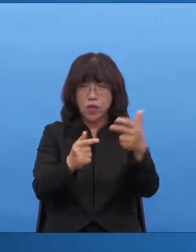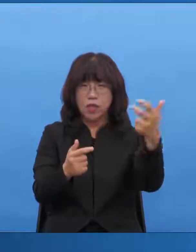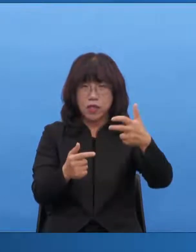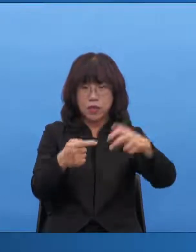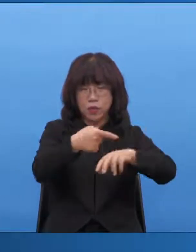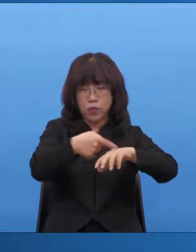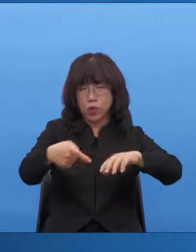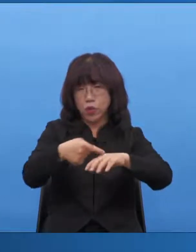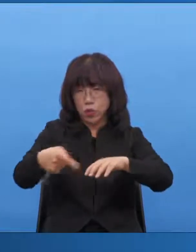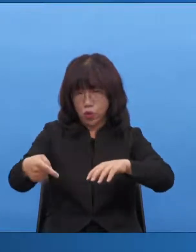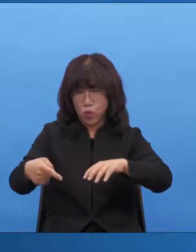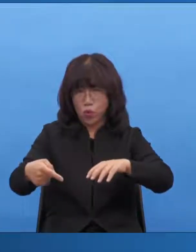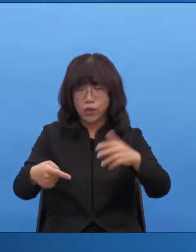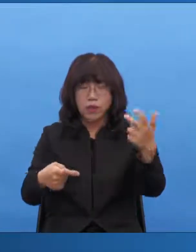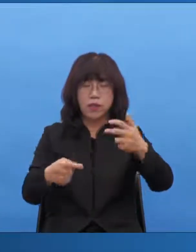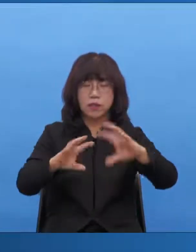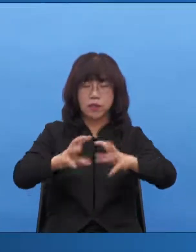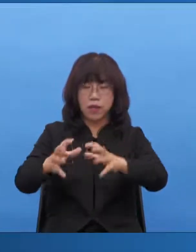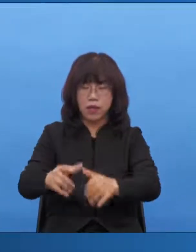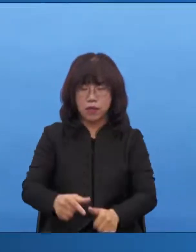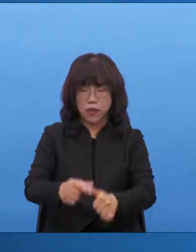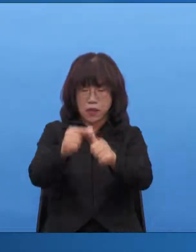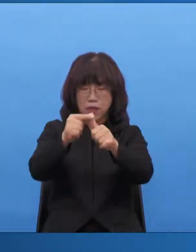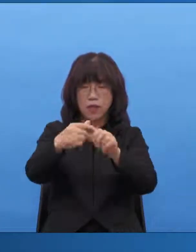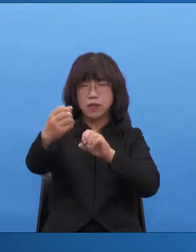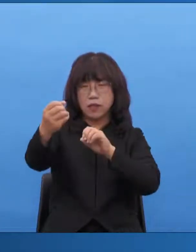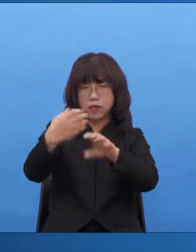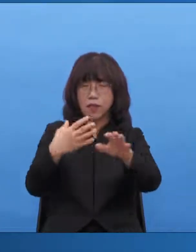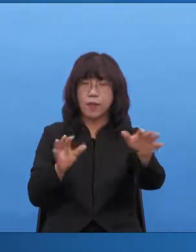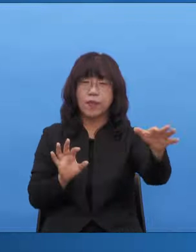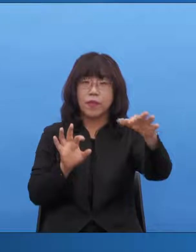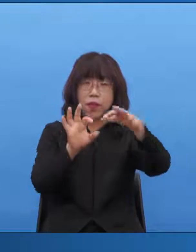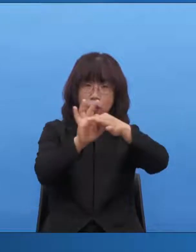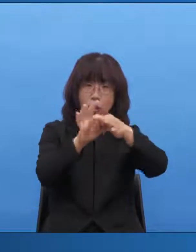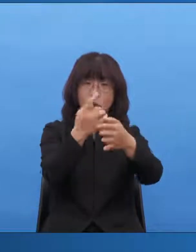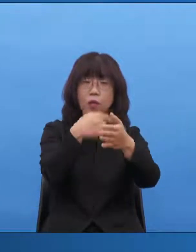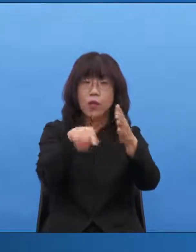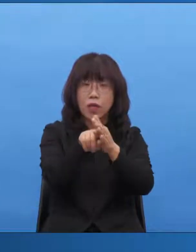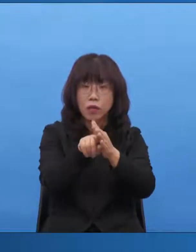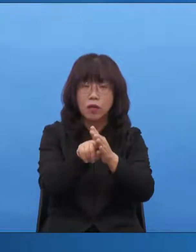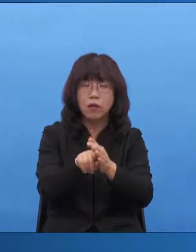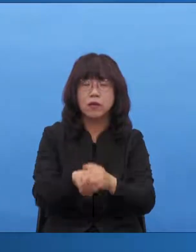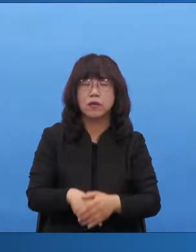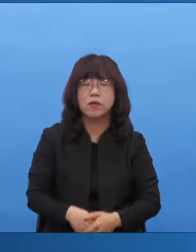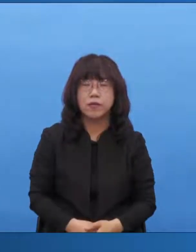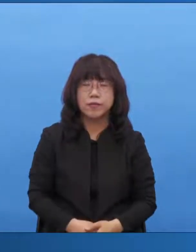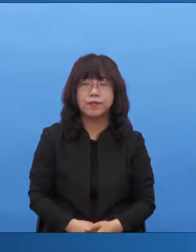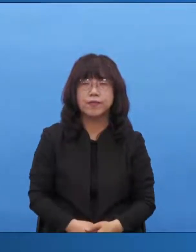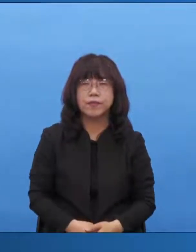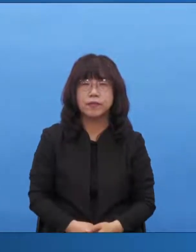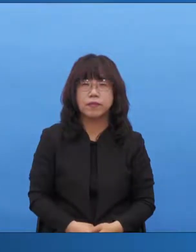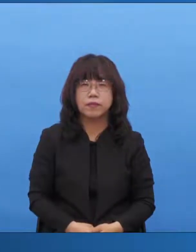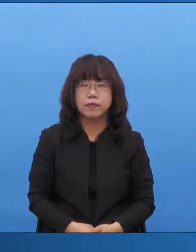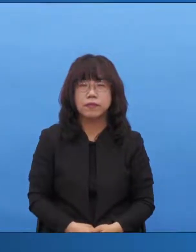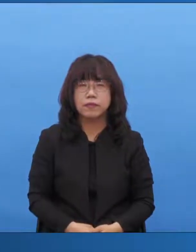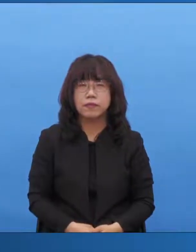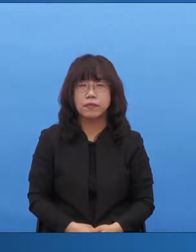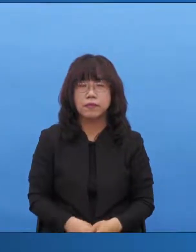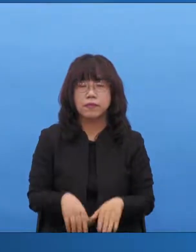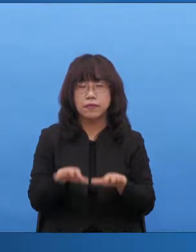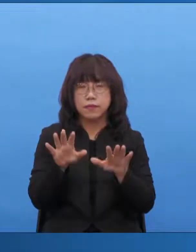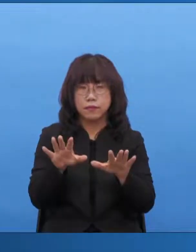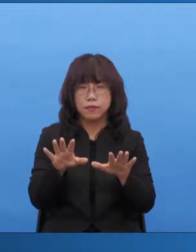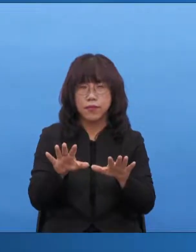살리는 응답 속으로 연결될 수 있도록 하나님께서 주의 성령으로 시공간 초월하는 응답을 허락하여 주시옵소서. 특별히 지금 이